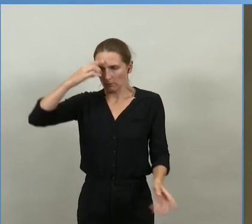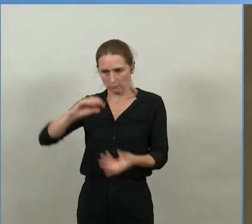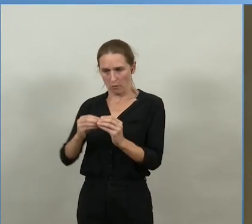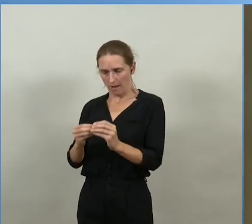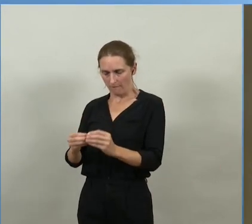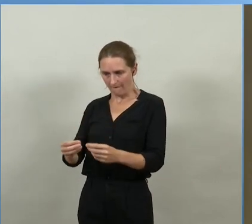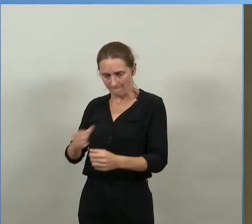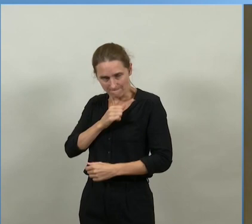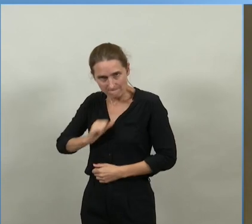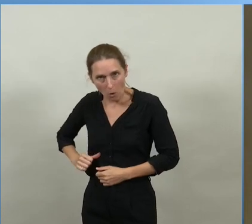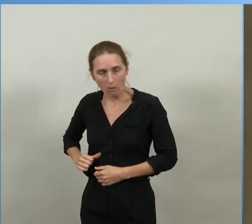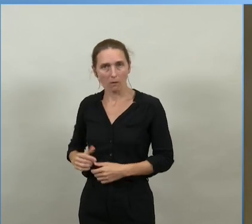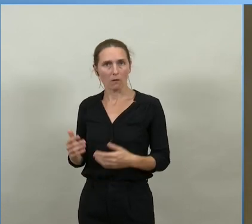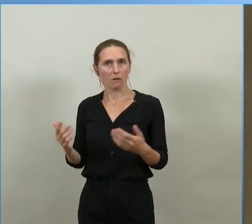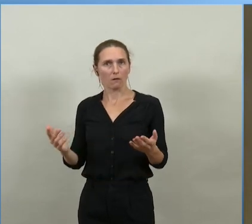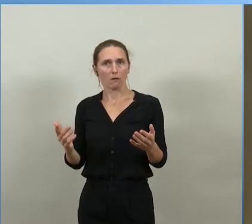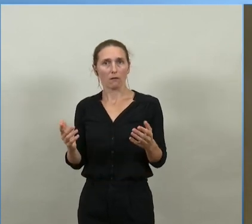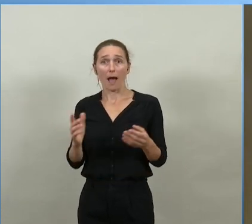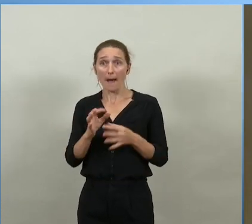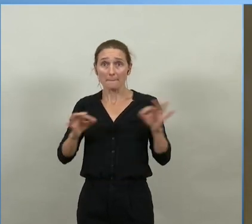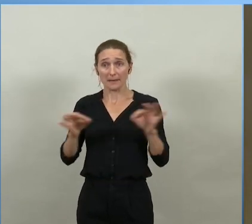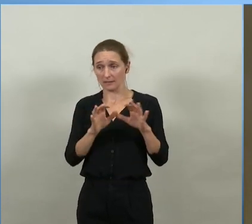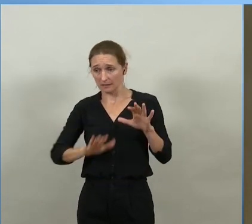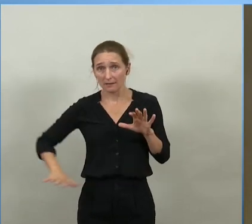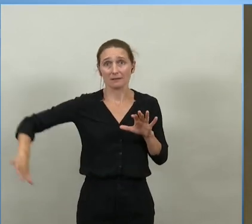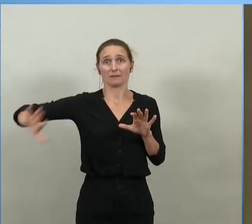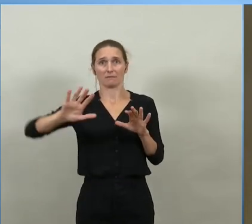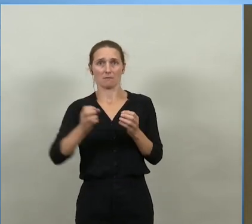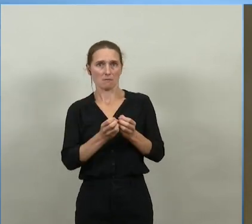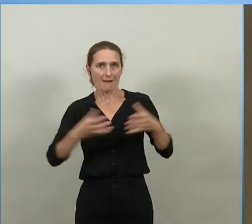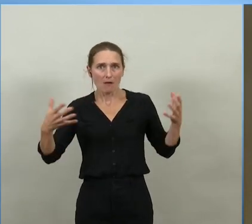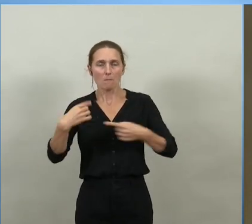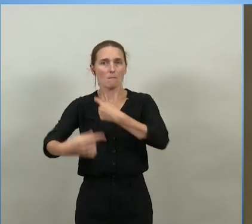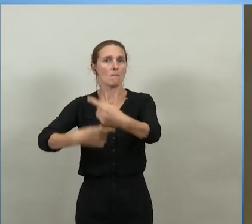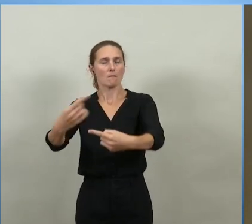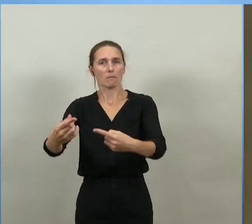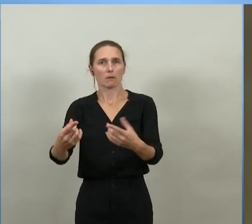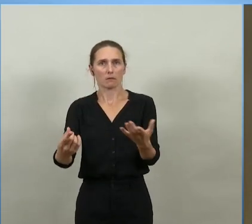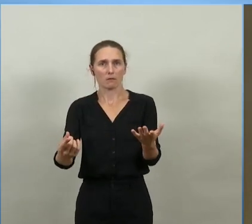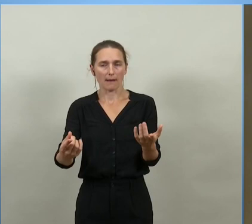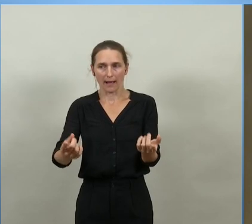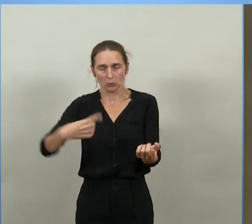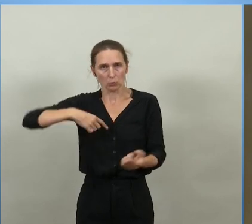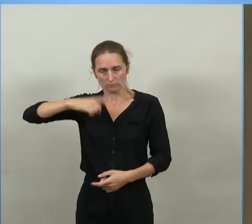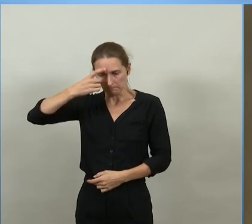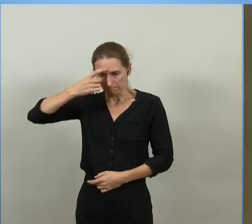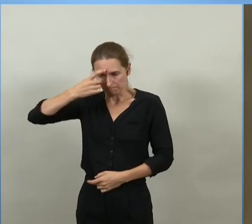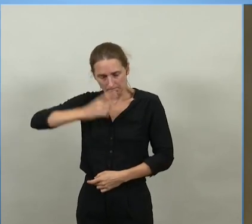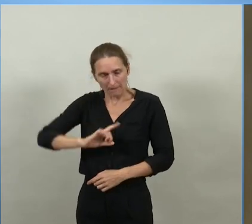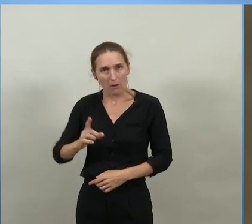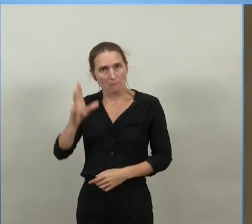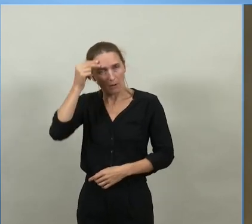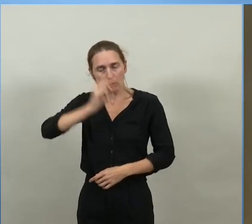problèmes de ces pays hein les pays ont développement en terme d'investissement en terme de réelle